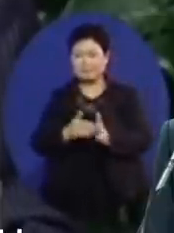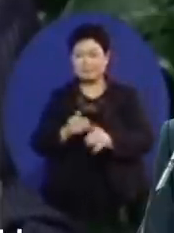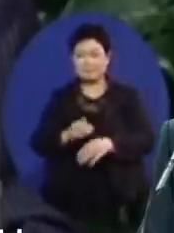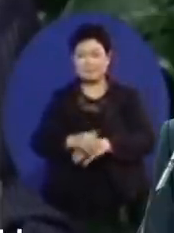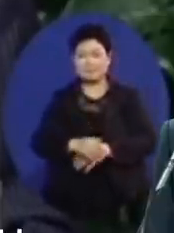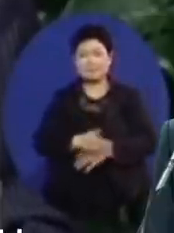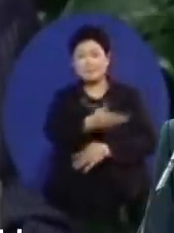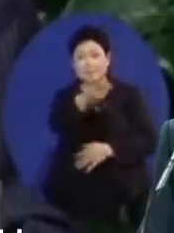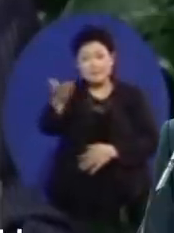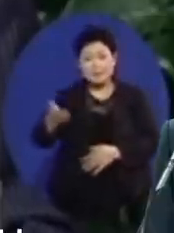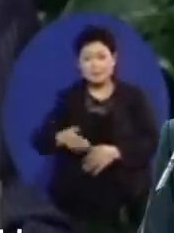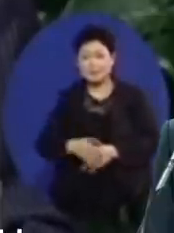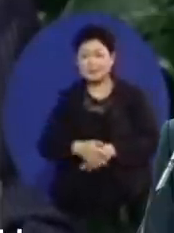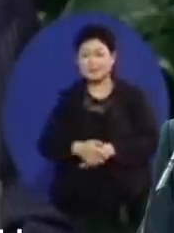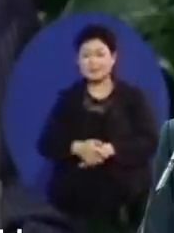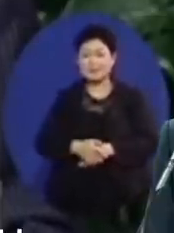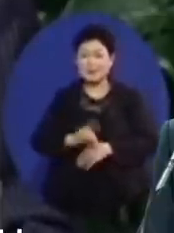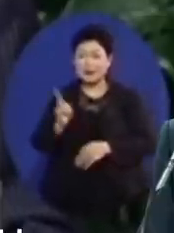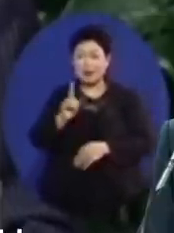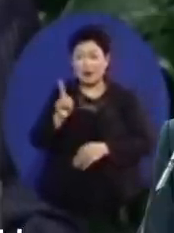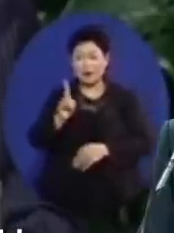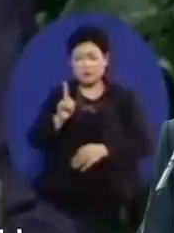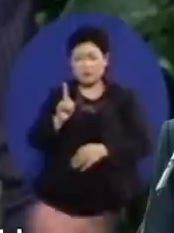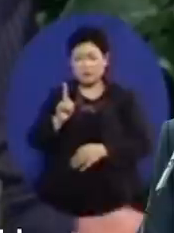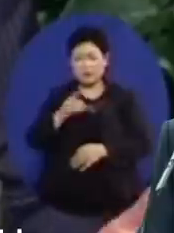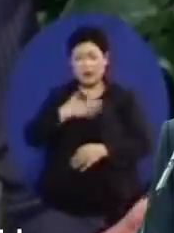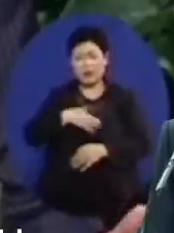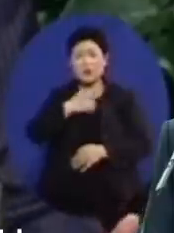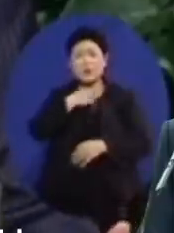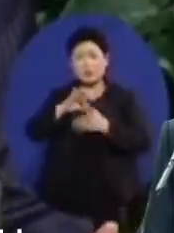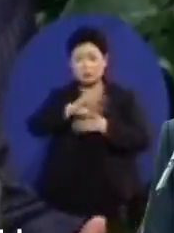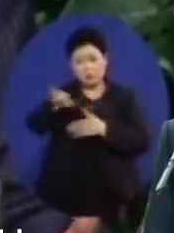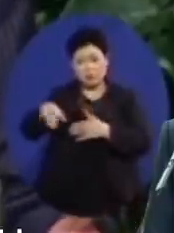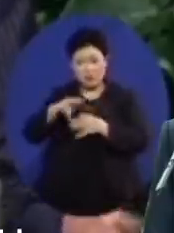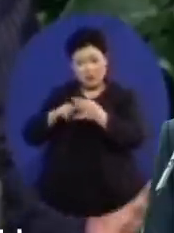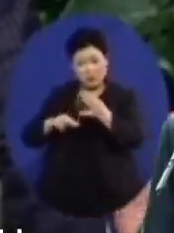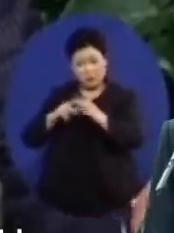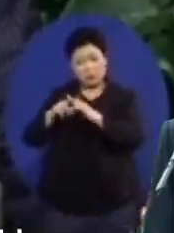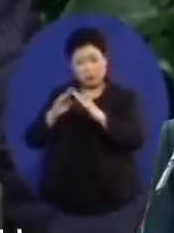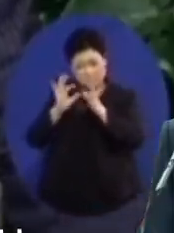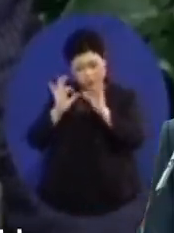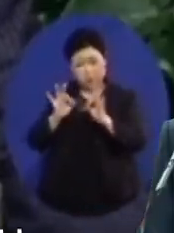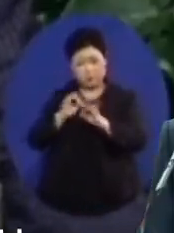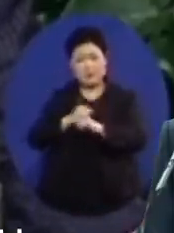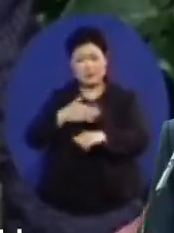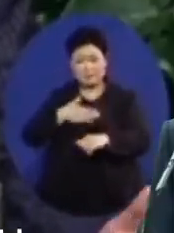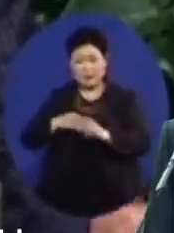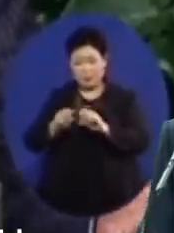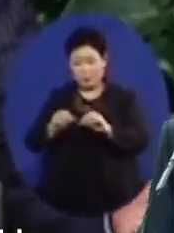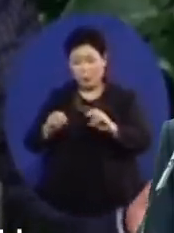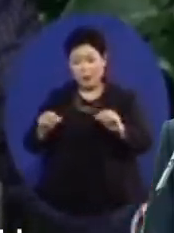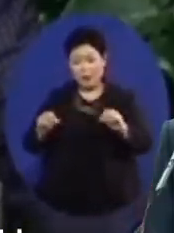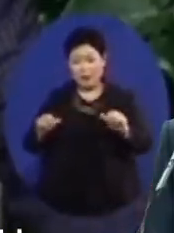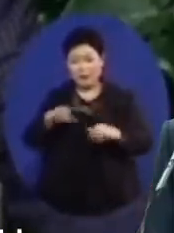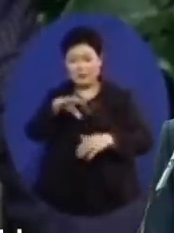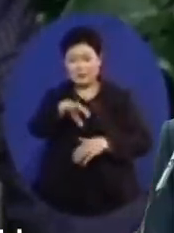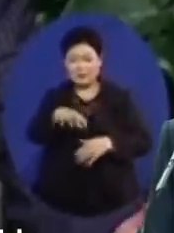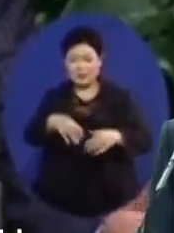그걸 여러분 어디에서 알려면 우리 교회 보면 알아요. 여의도의 모래사장에